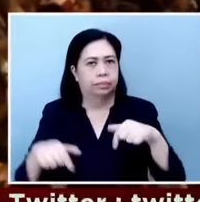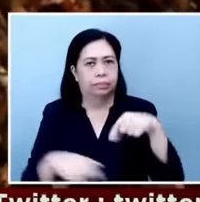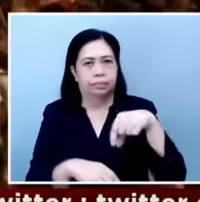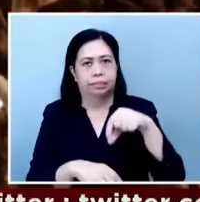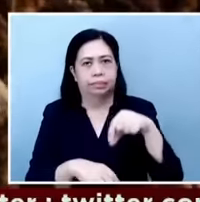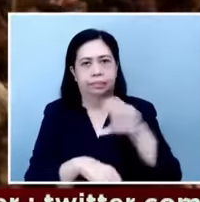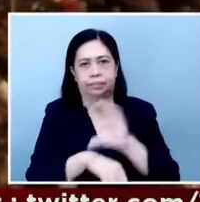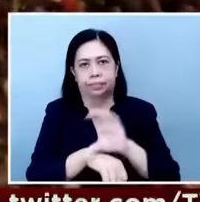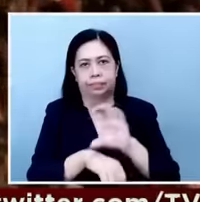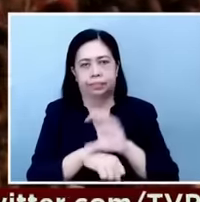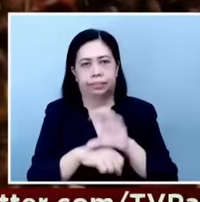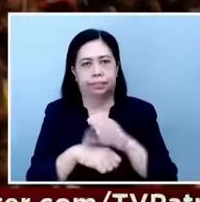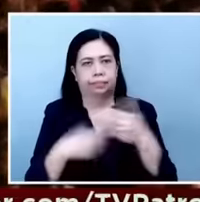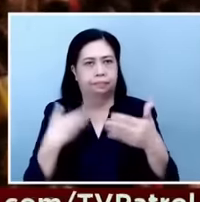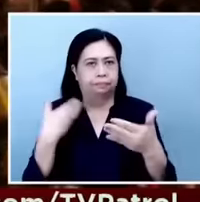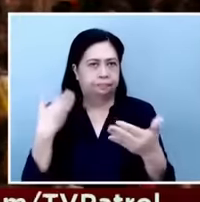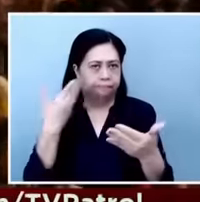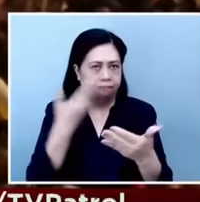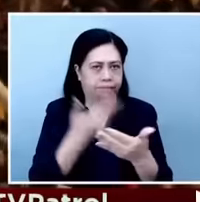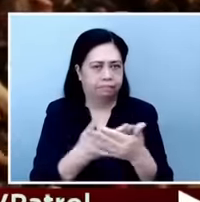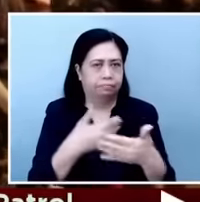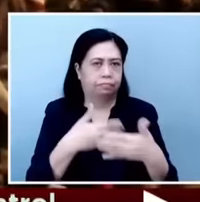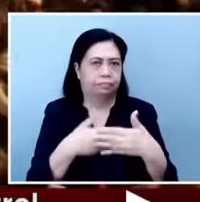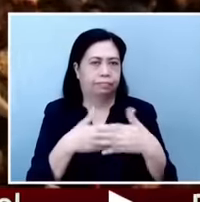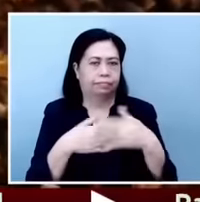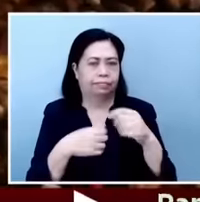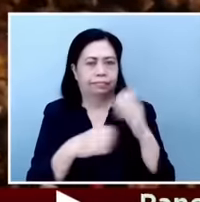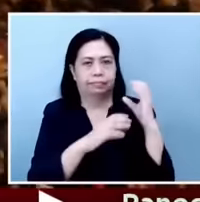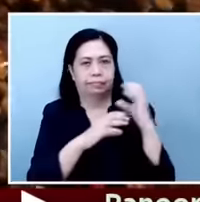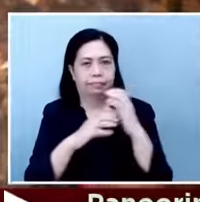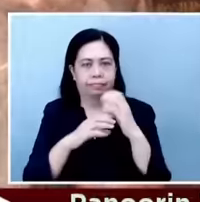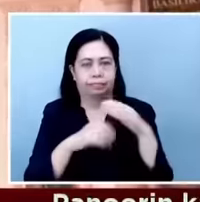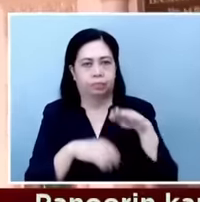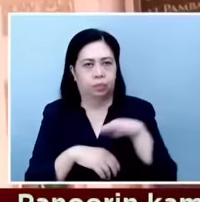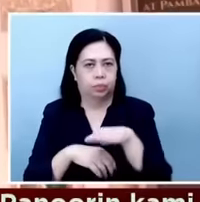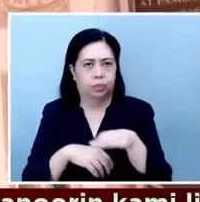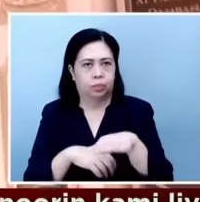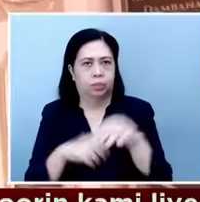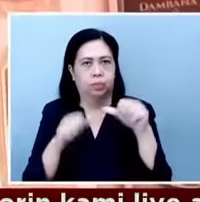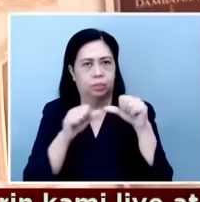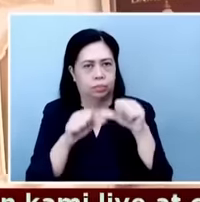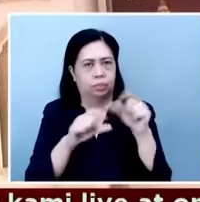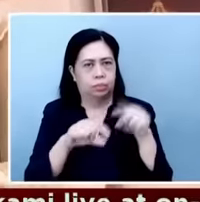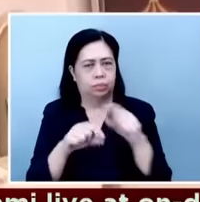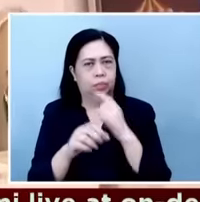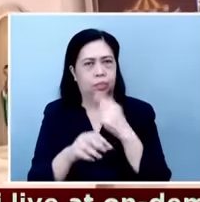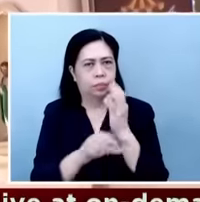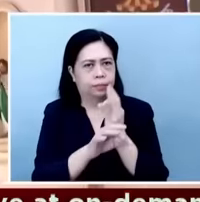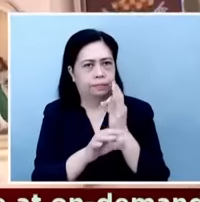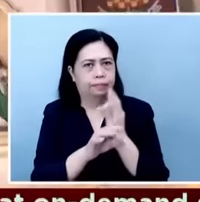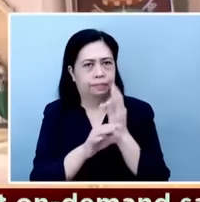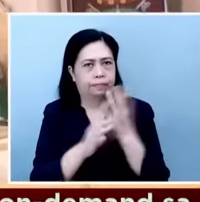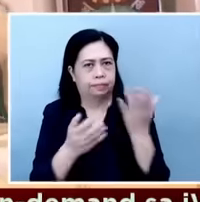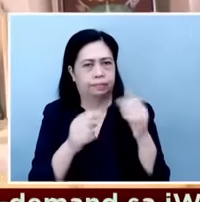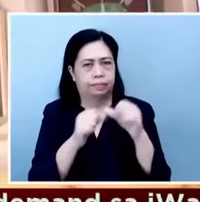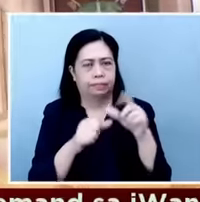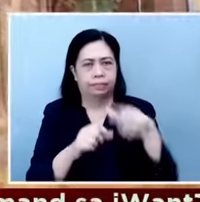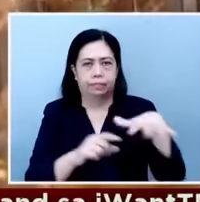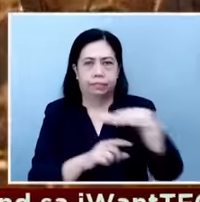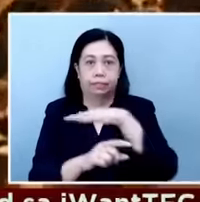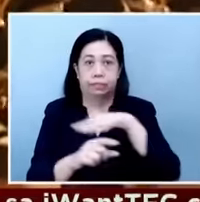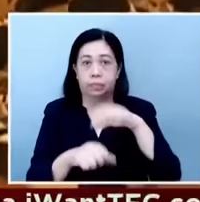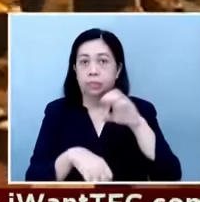Church ang nalalapit na pagdating na andas. Tuloy-tuloy pa rin po ang pagdating ng mga namamanata dito sa may paligid na